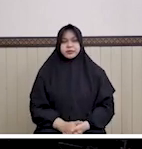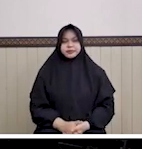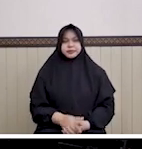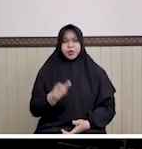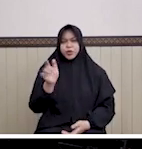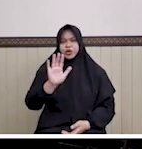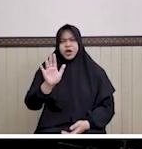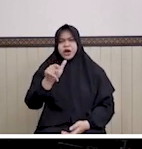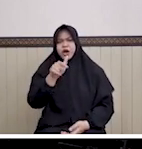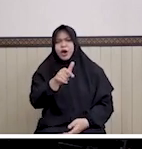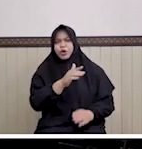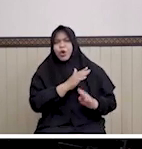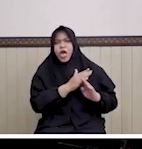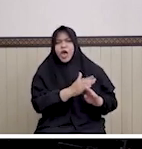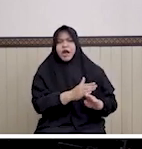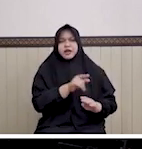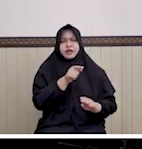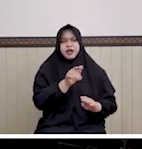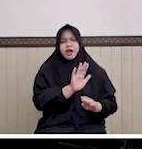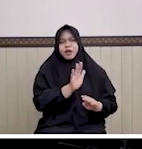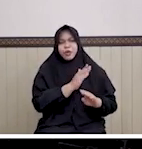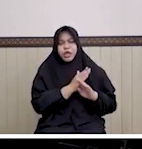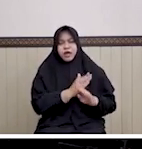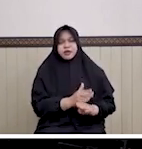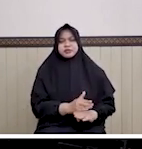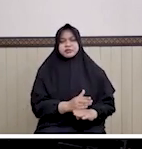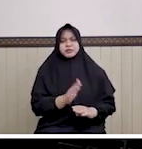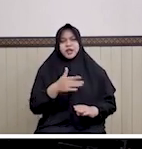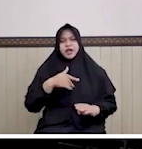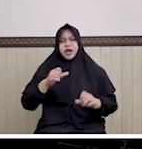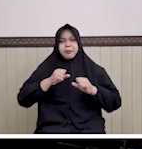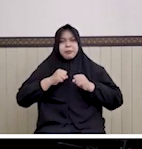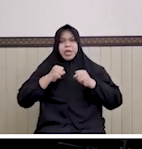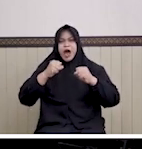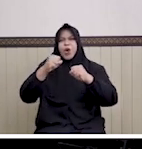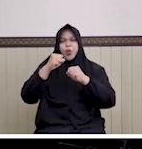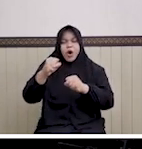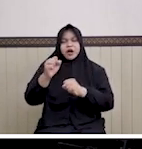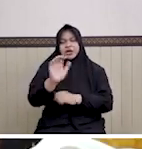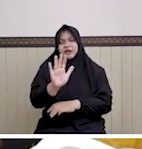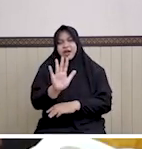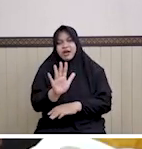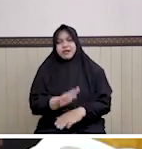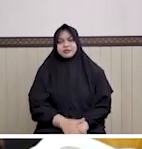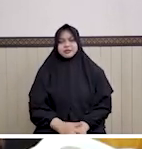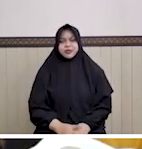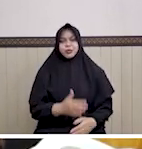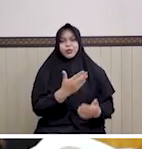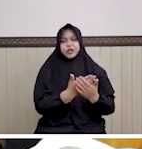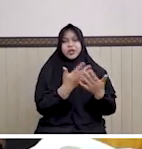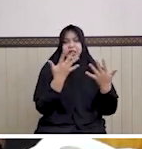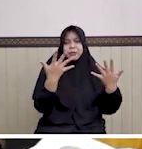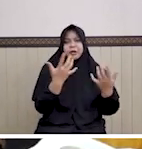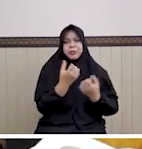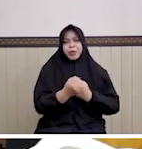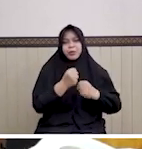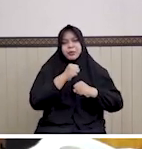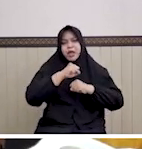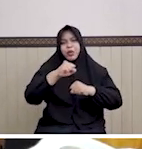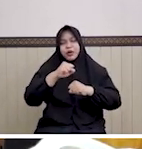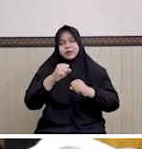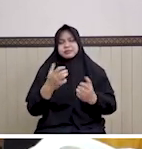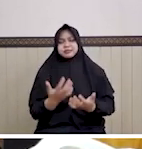dia itu enggak nolak lo Pak enggak nolak enggak enggak melakukan perlawanan buktinya papa kok melakukan perlawanan sebagainya